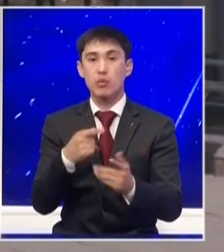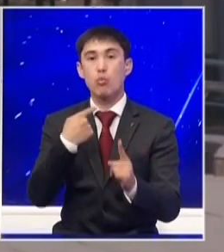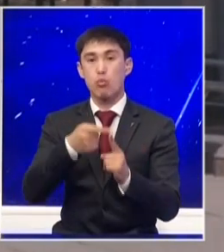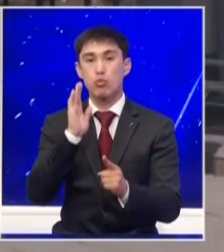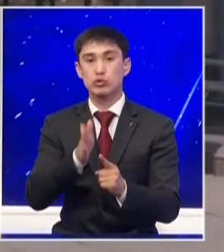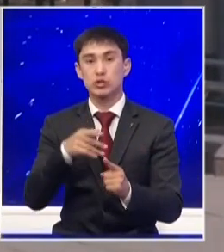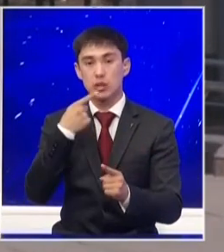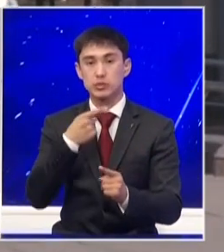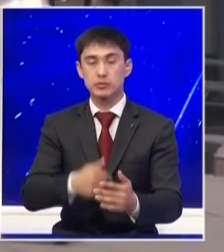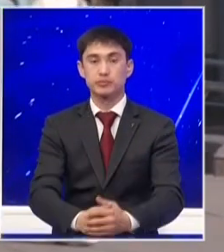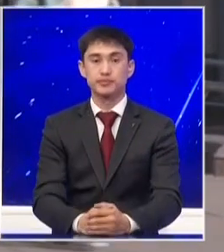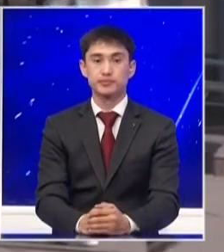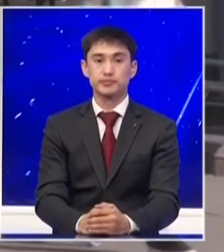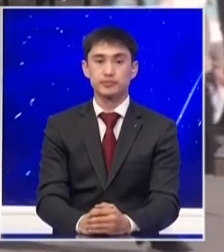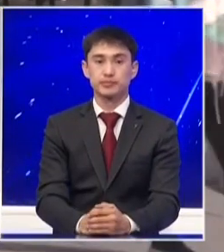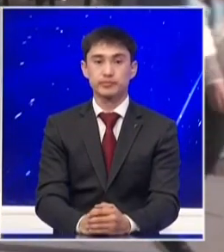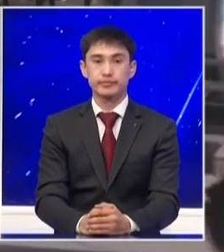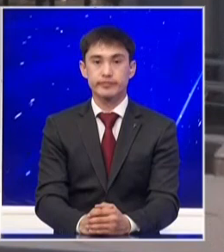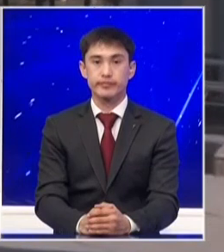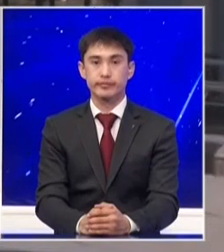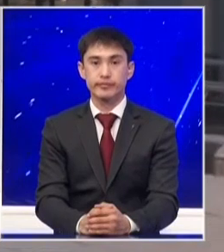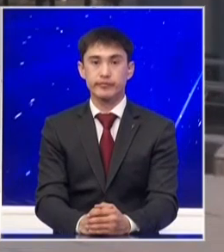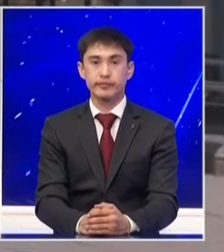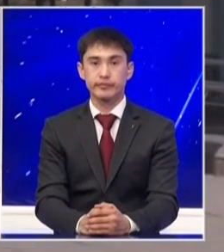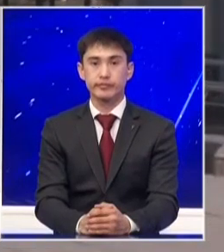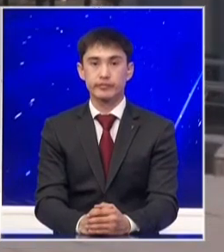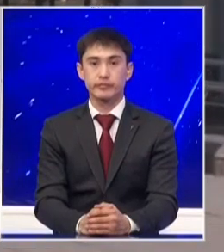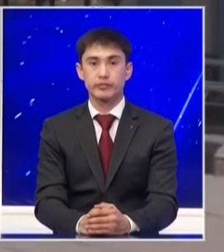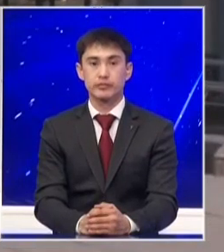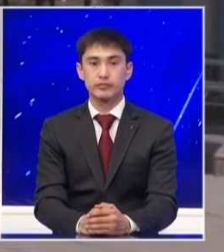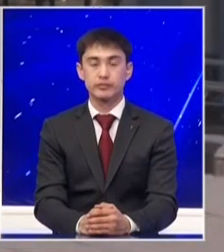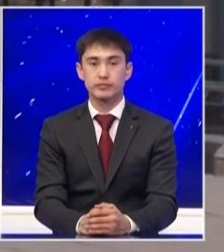болсын дейміз. Меруерт Қыдырбайқызы, Аманжол Мықтыбай, Жетісу телеарнасы, Астана.